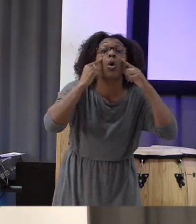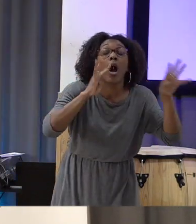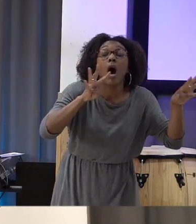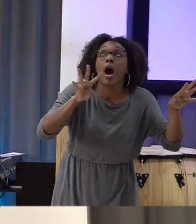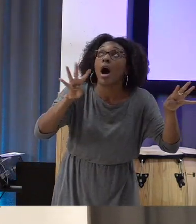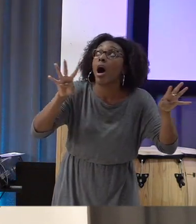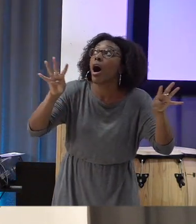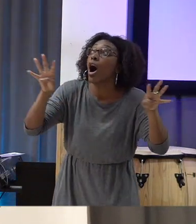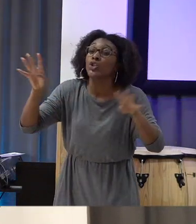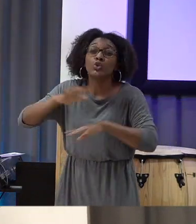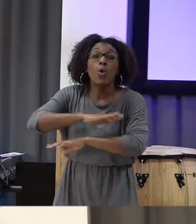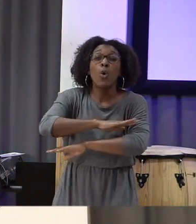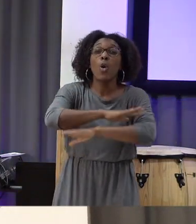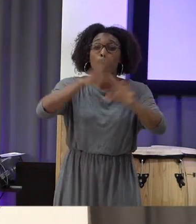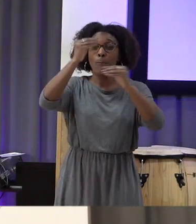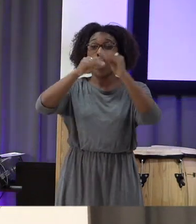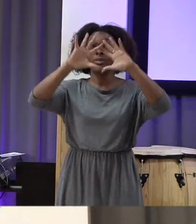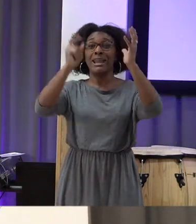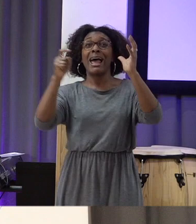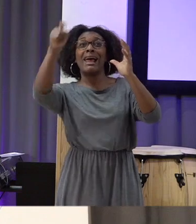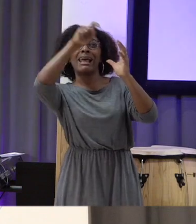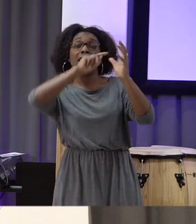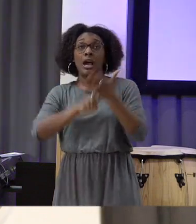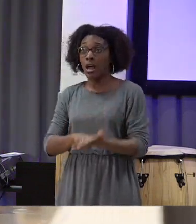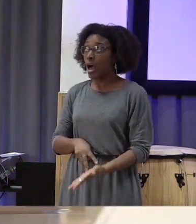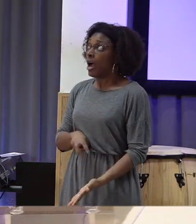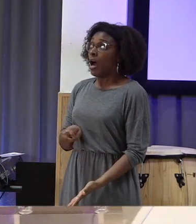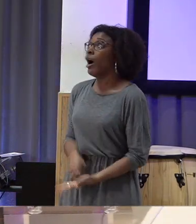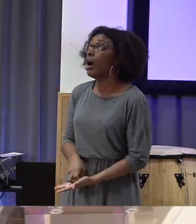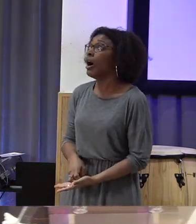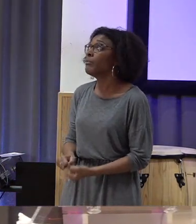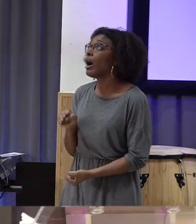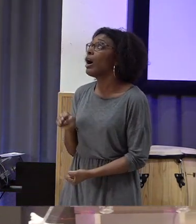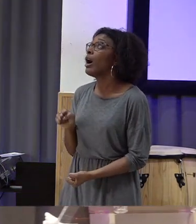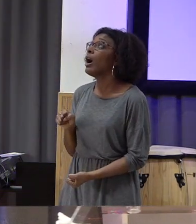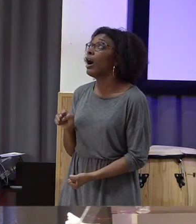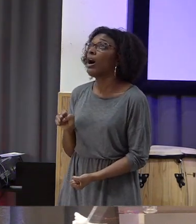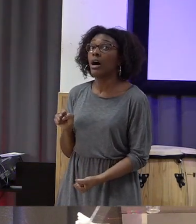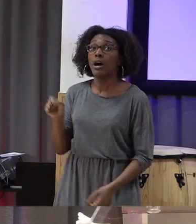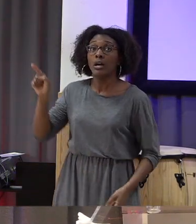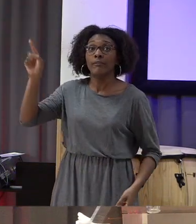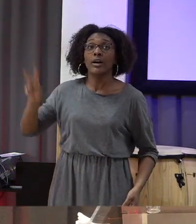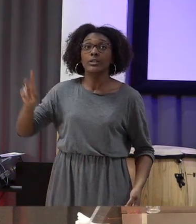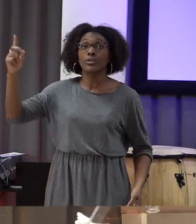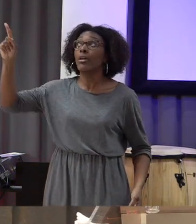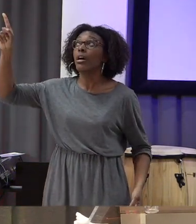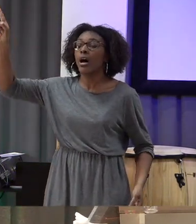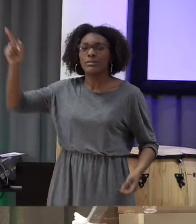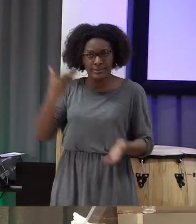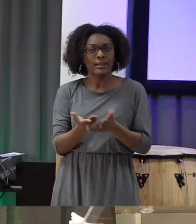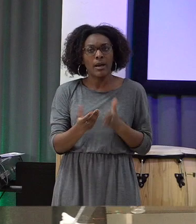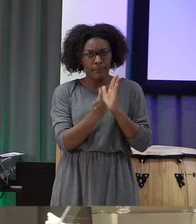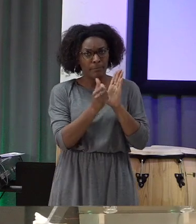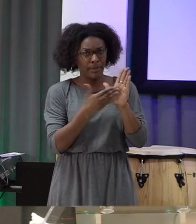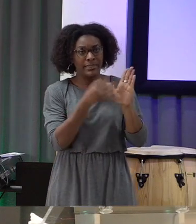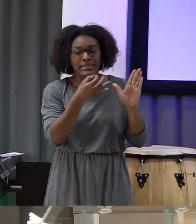Et tout genou se fléchira. Et toute langue confessera qu'il est Seigneur. La parole dit